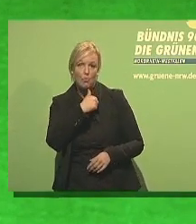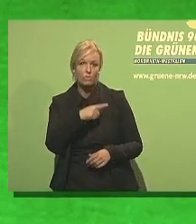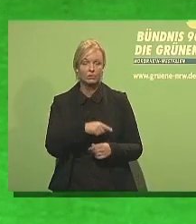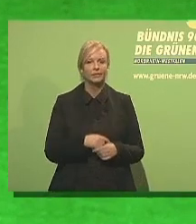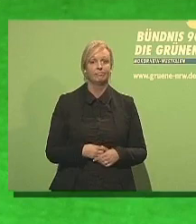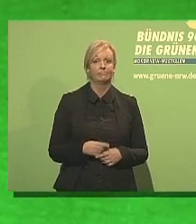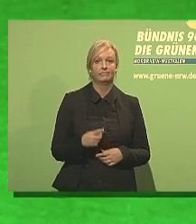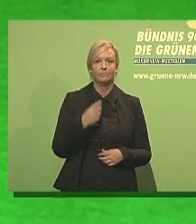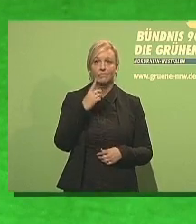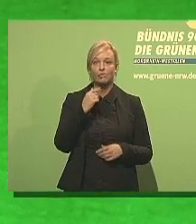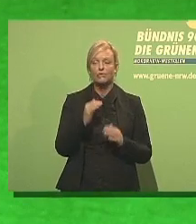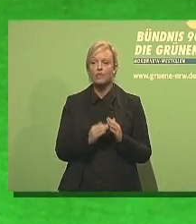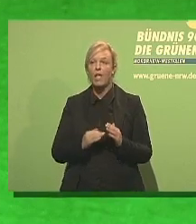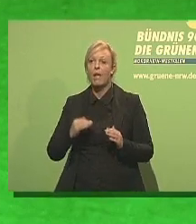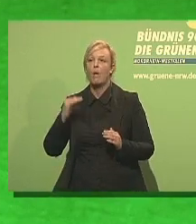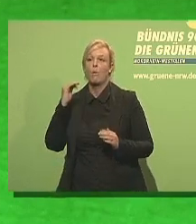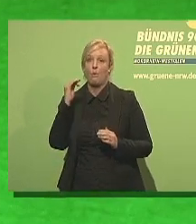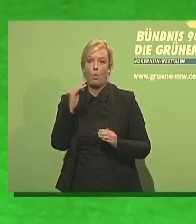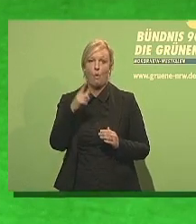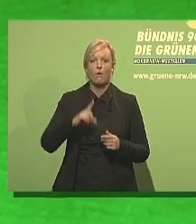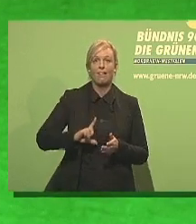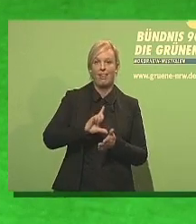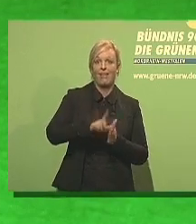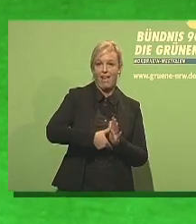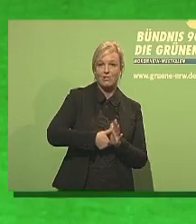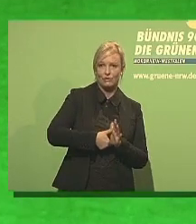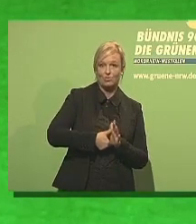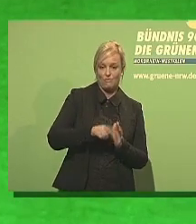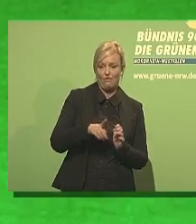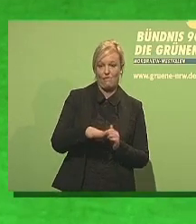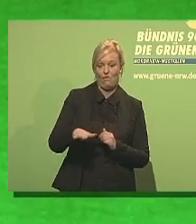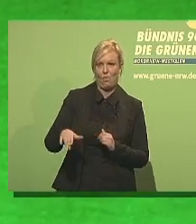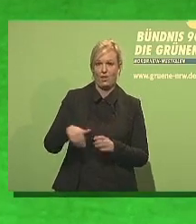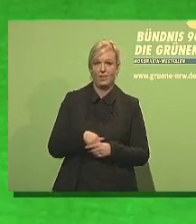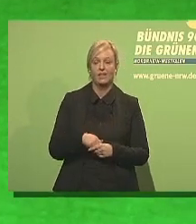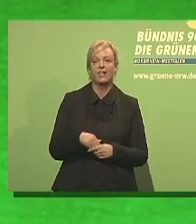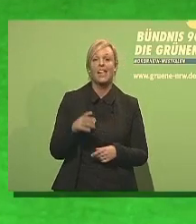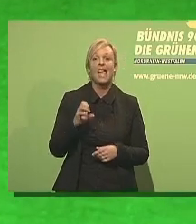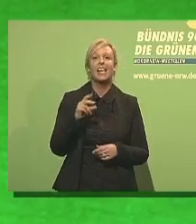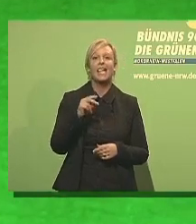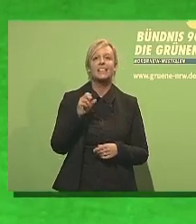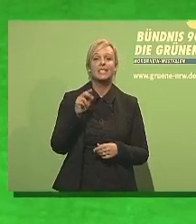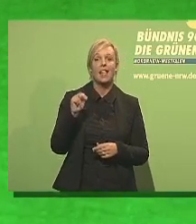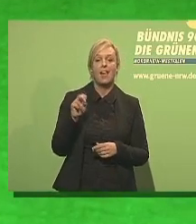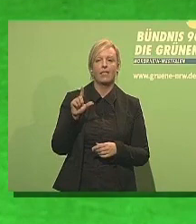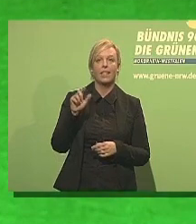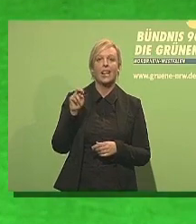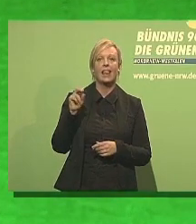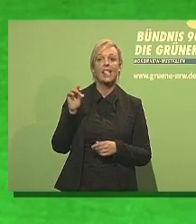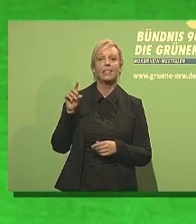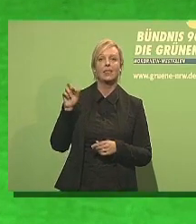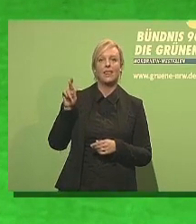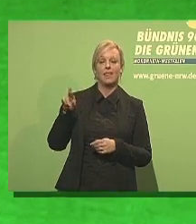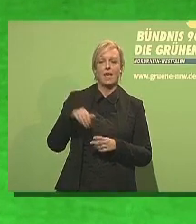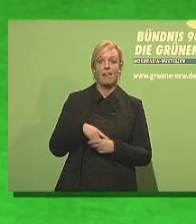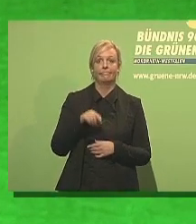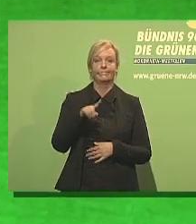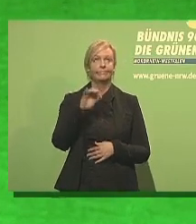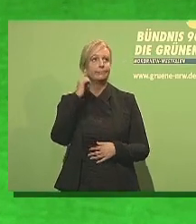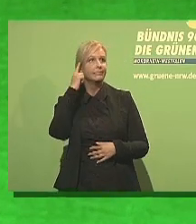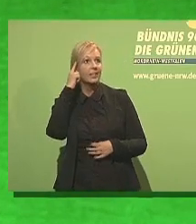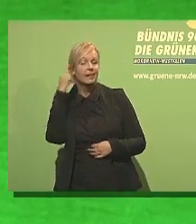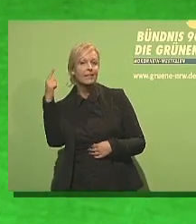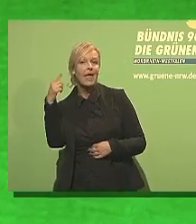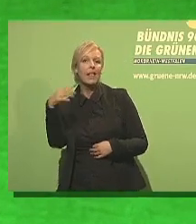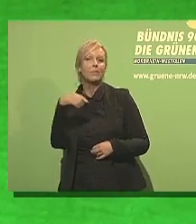der offensichtlich viel zu niedrigen Leistungen für Kinder war für Christian Lindner, den selbsternannten Erfinder des